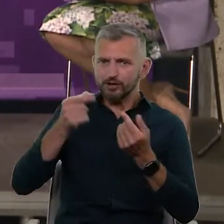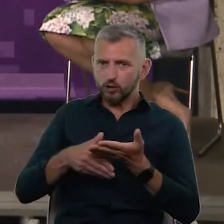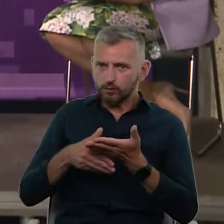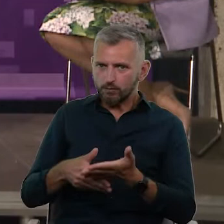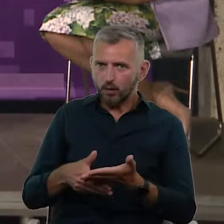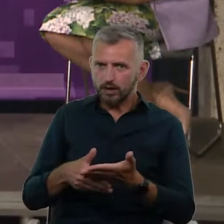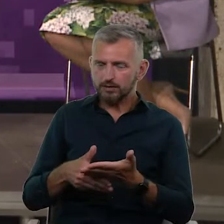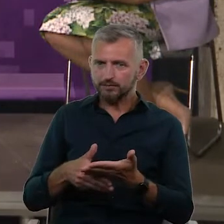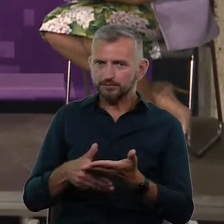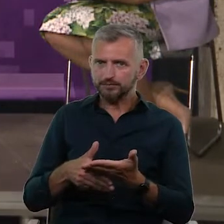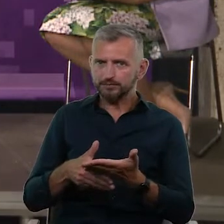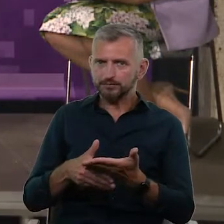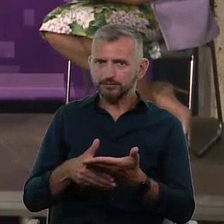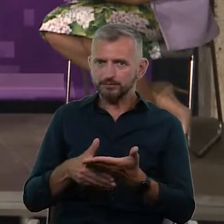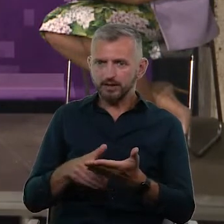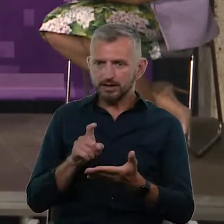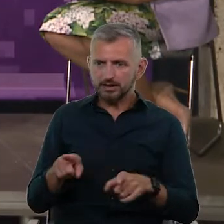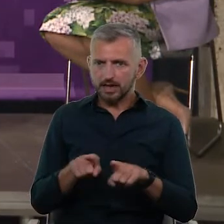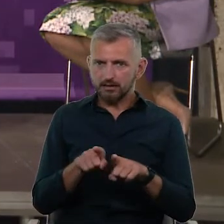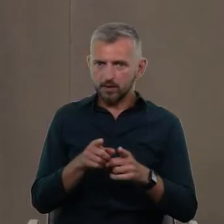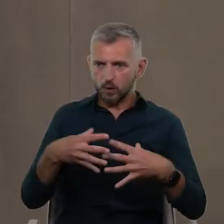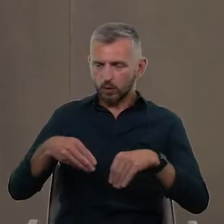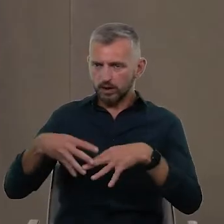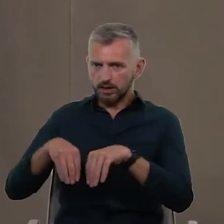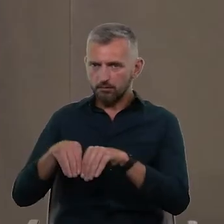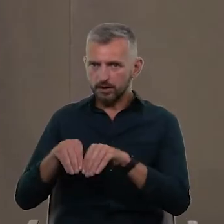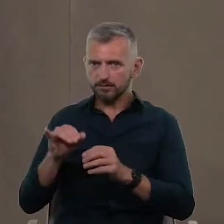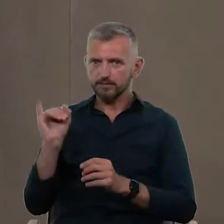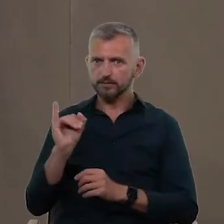допомоги, та з такими родинами. І